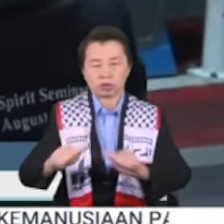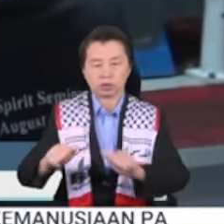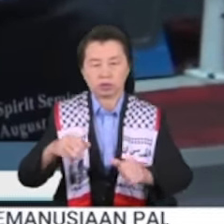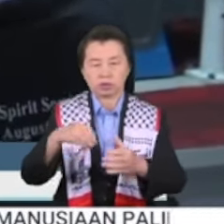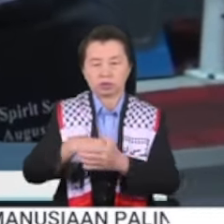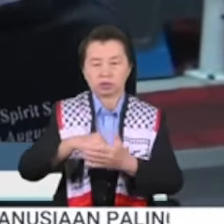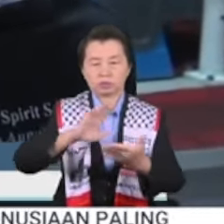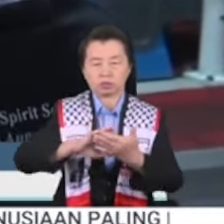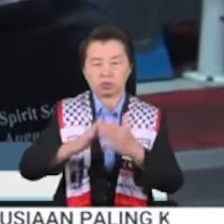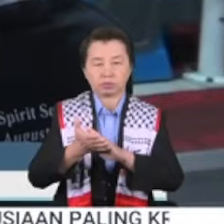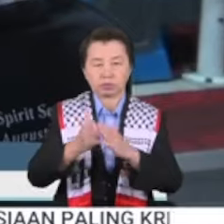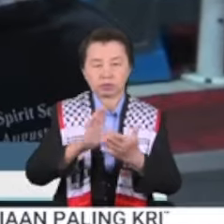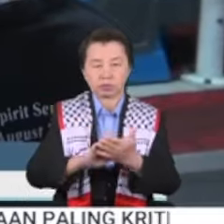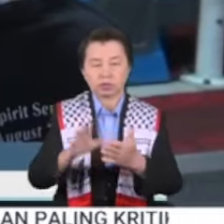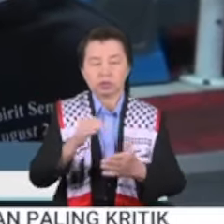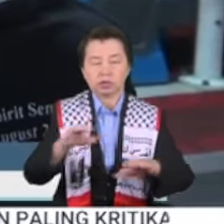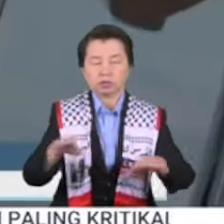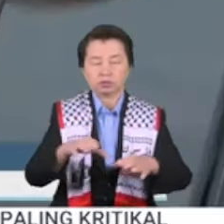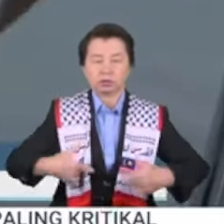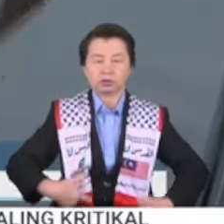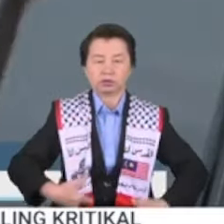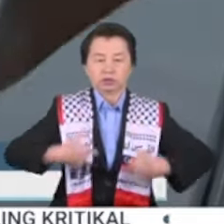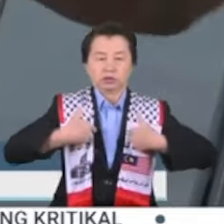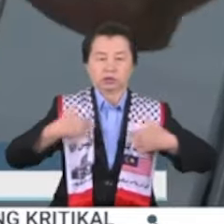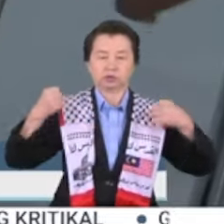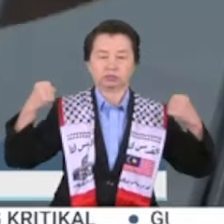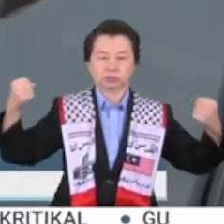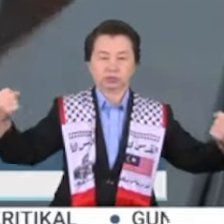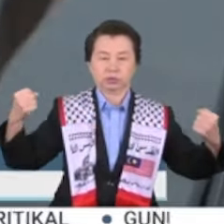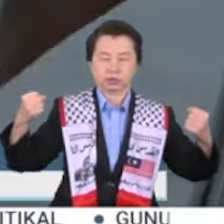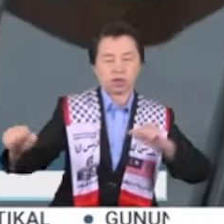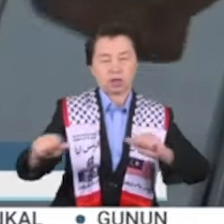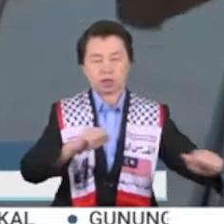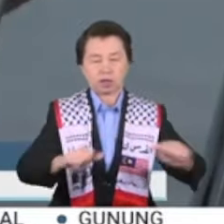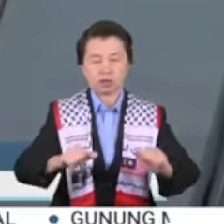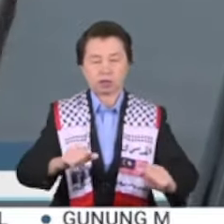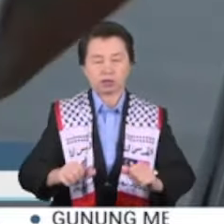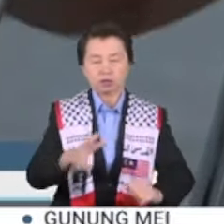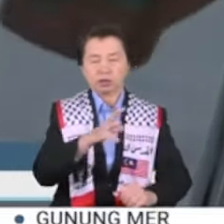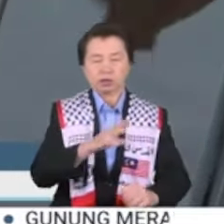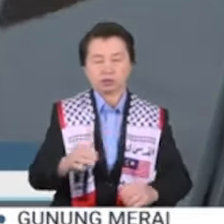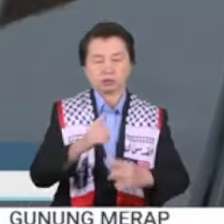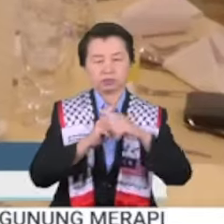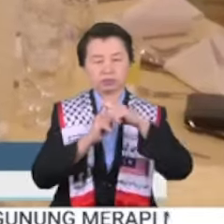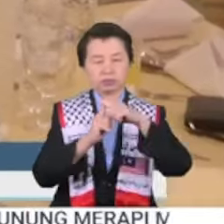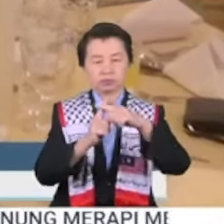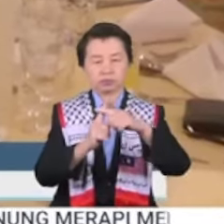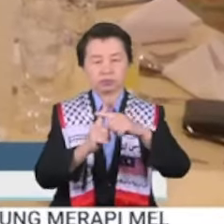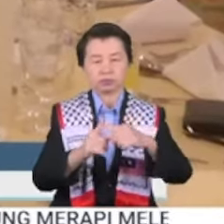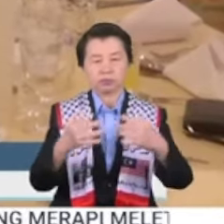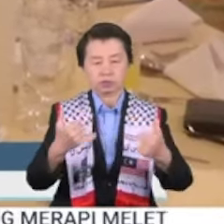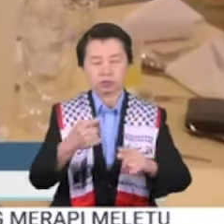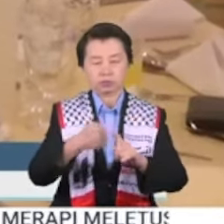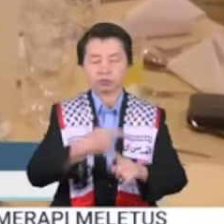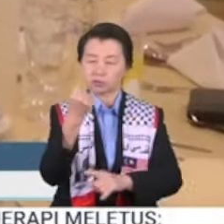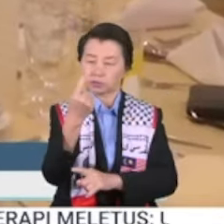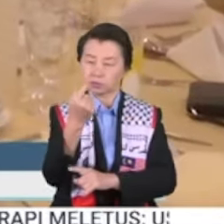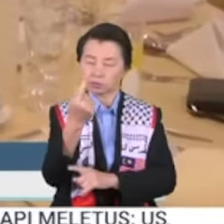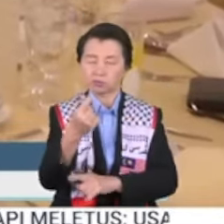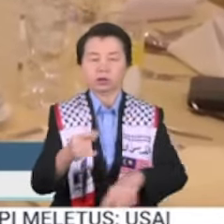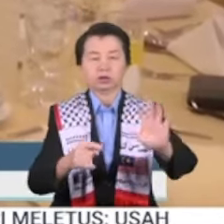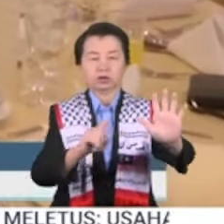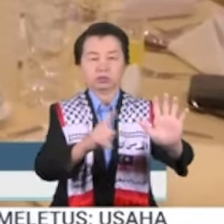dalam komuniti sekaligus menjalani kehidupan yang sihat, aktif, produktif dan positif. Setakat November lalu,